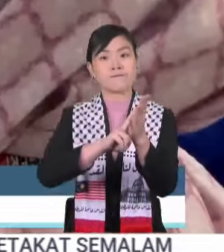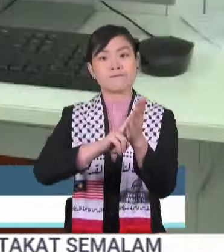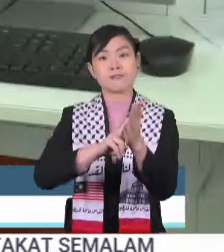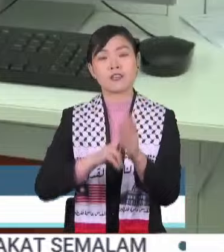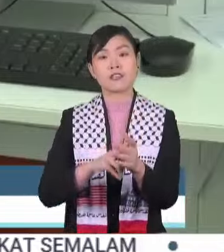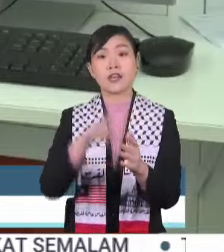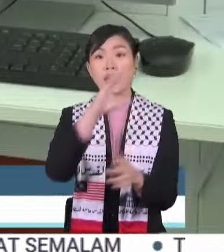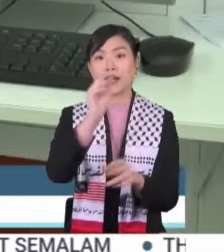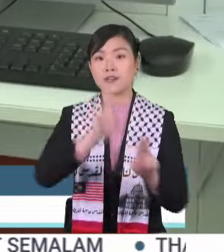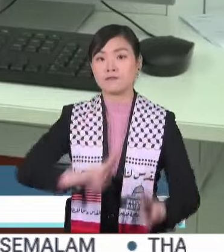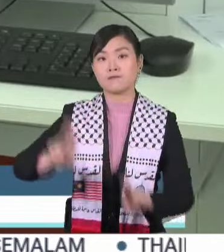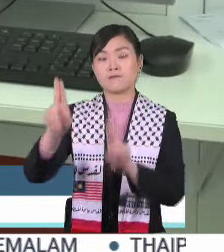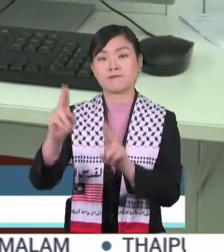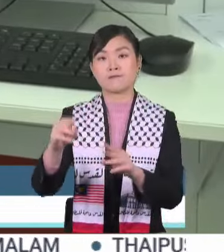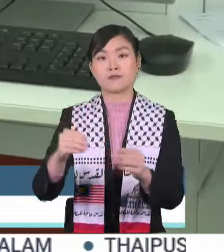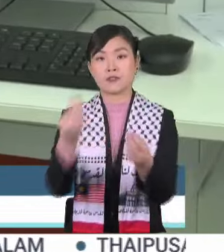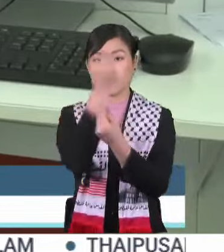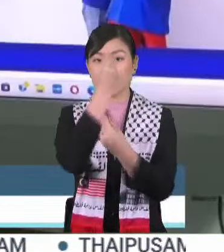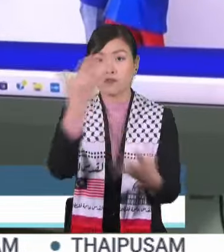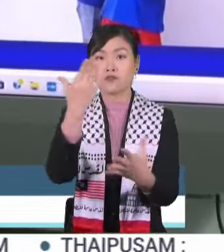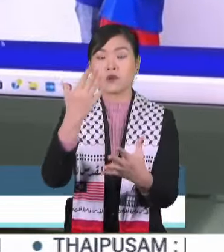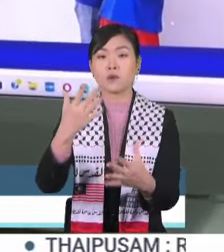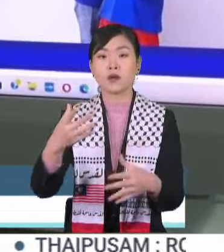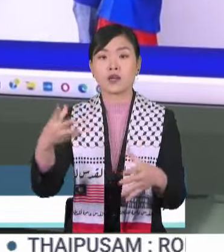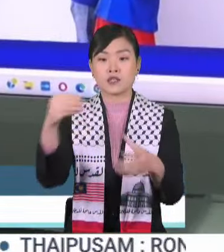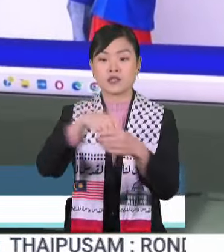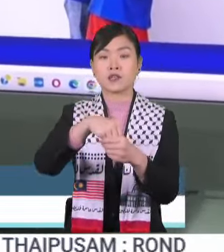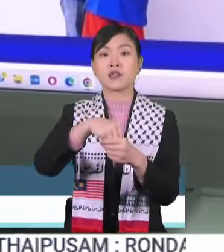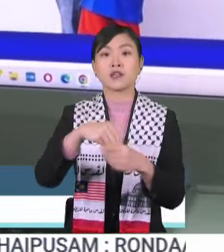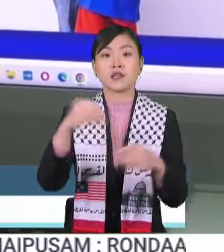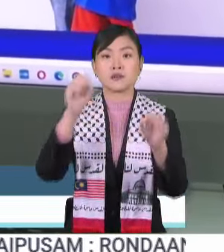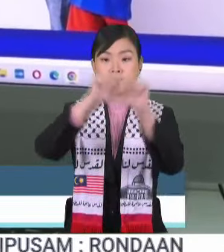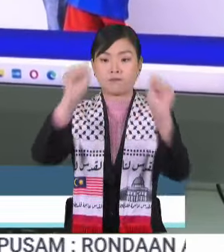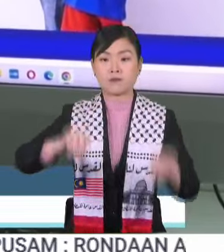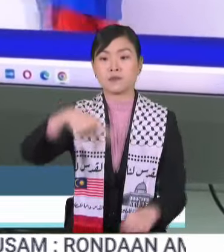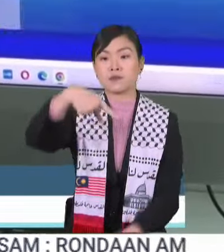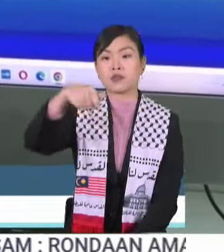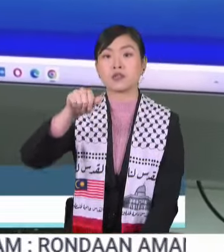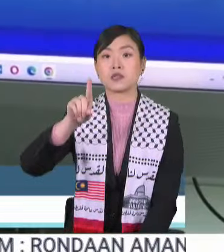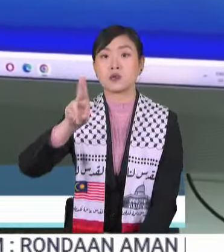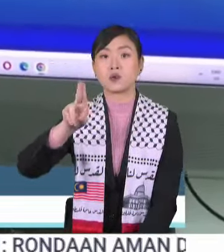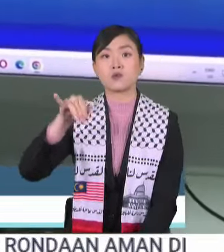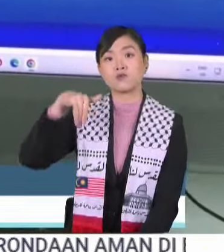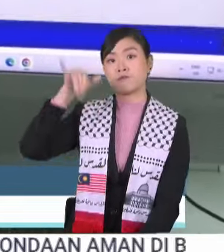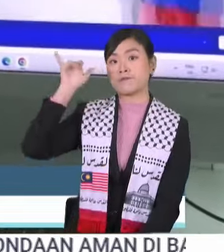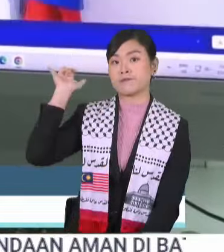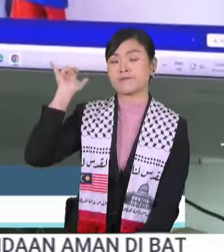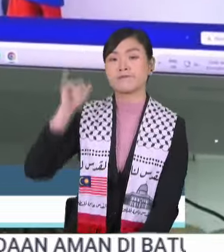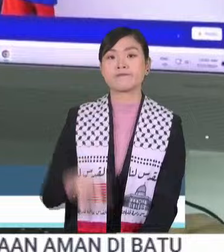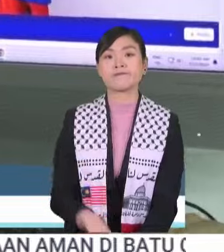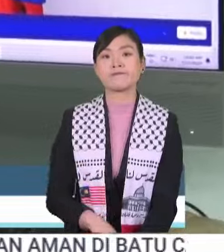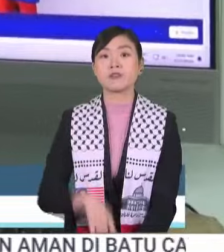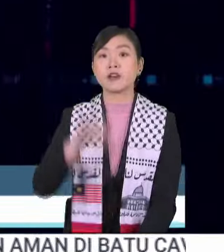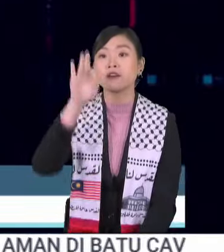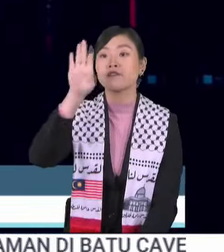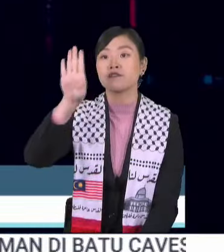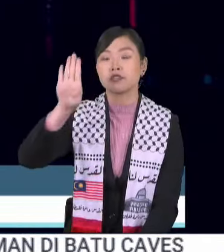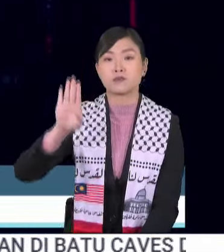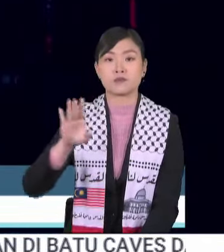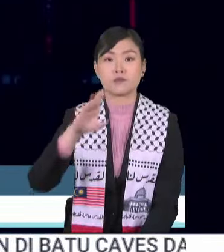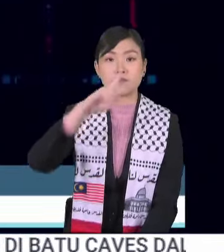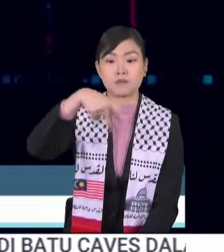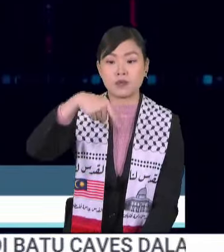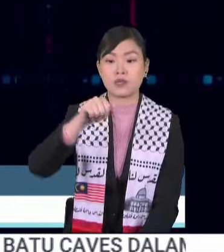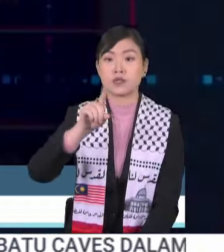mengemasini maklumat mereka dalam sistem pangkalan data utama padu setakat semalam menerusi hantaran di Facebook Rasmi padu sejak